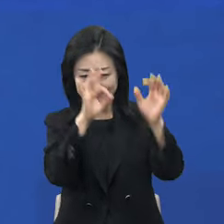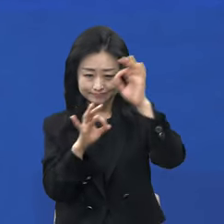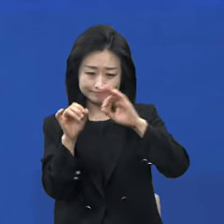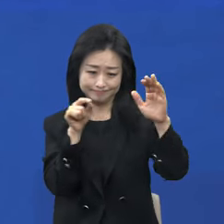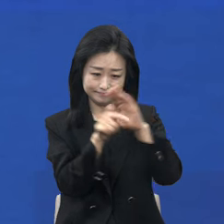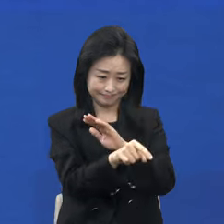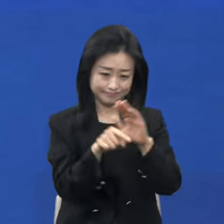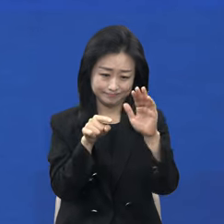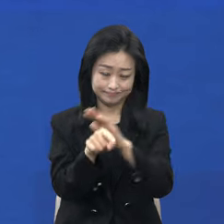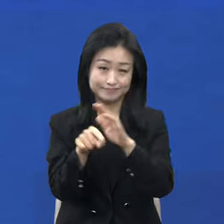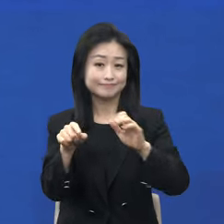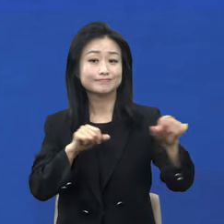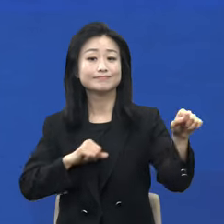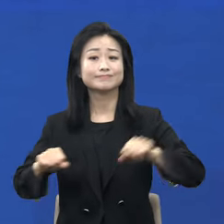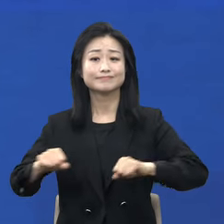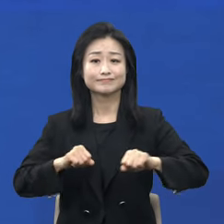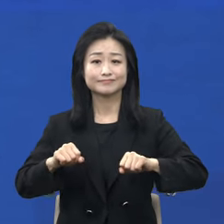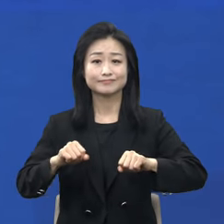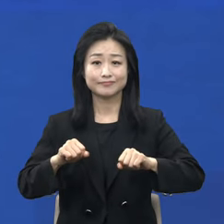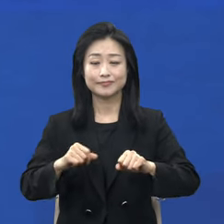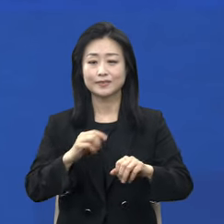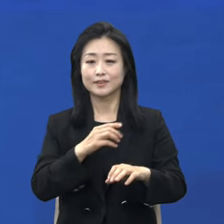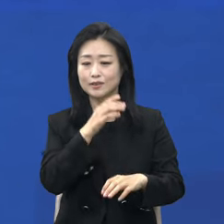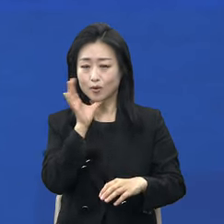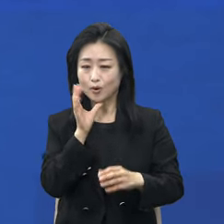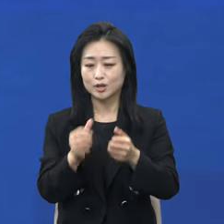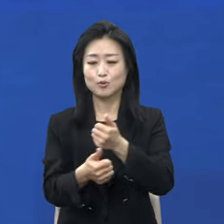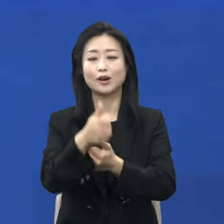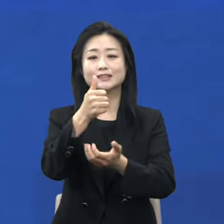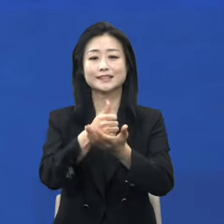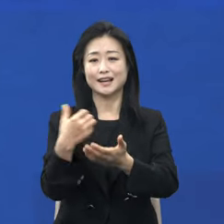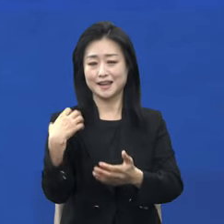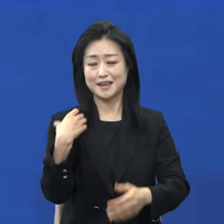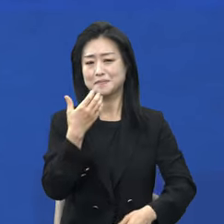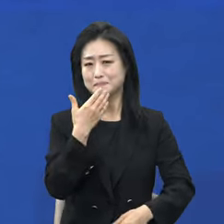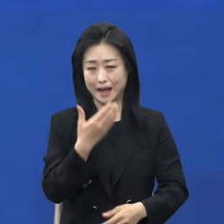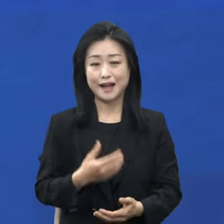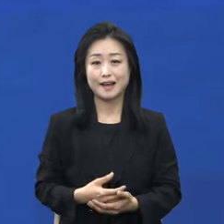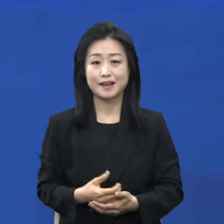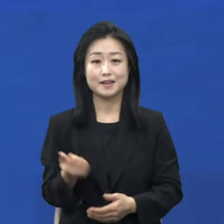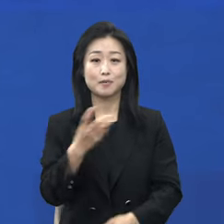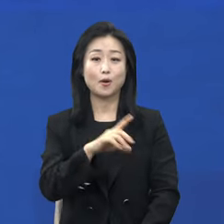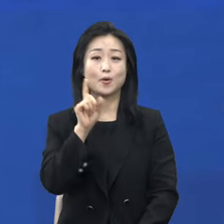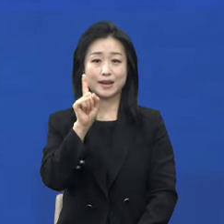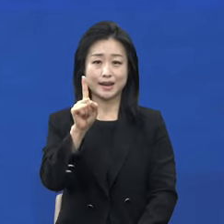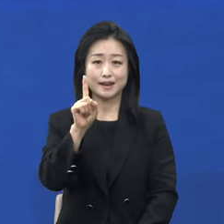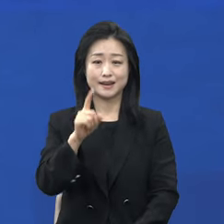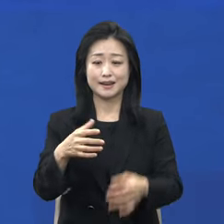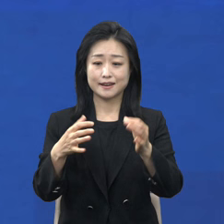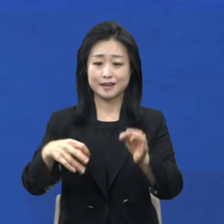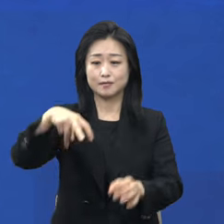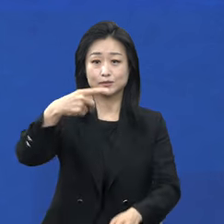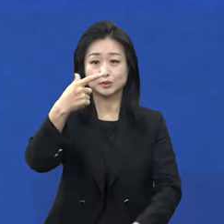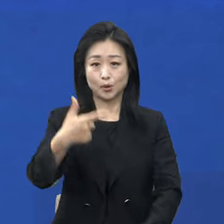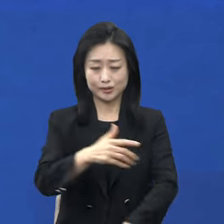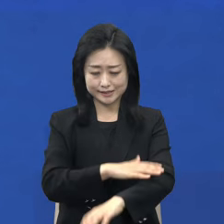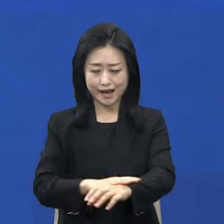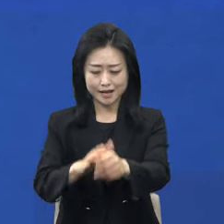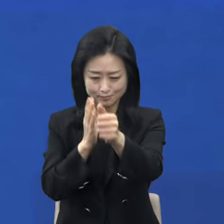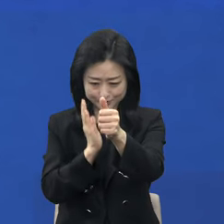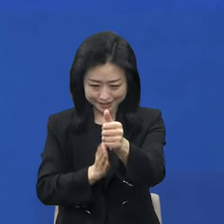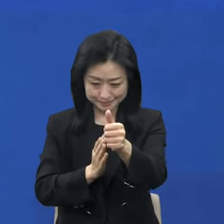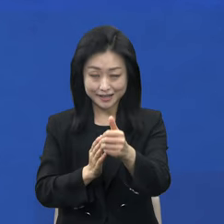찾아다니면서 발로 뛰는 전국 노인위원장이 되겠습니다. 기호 1번 김손 잘